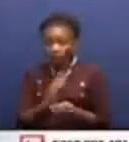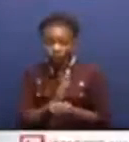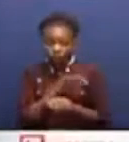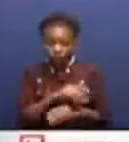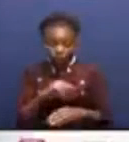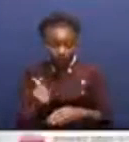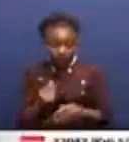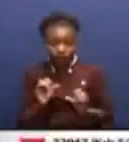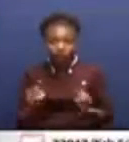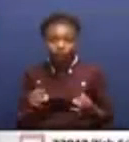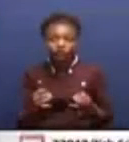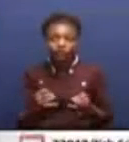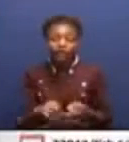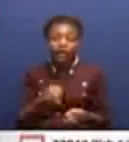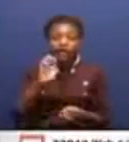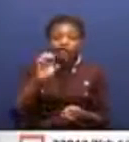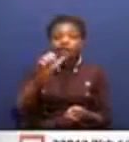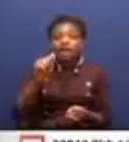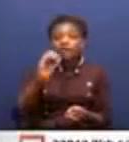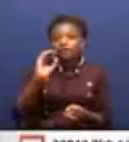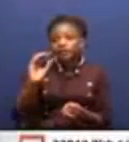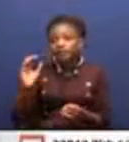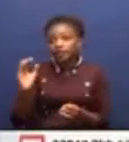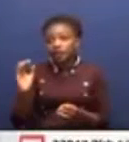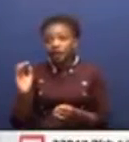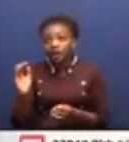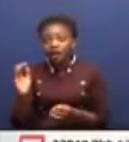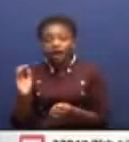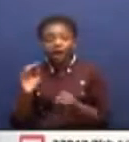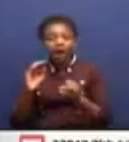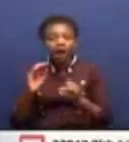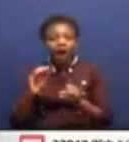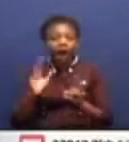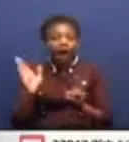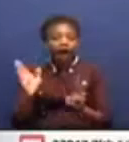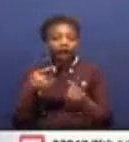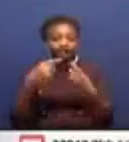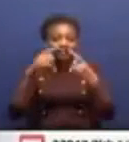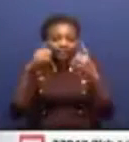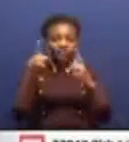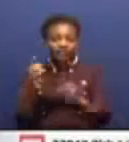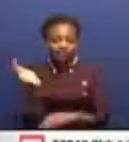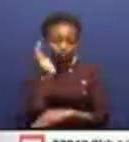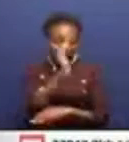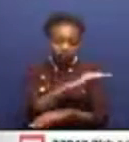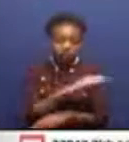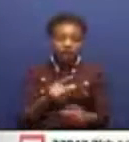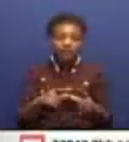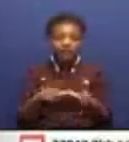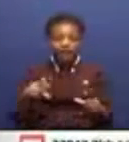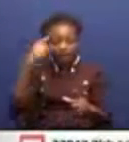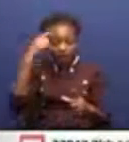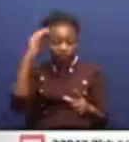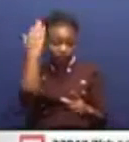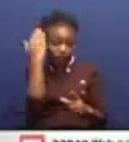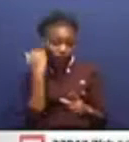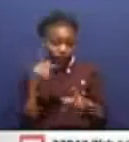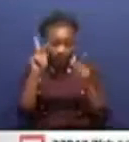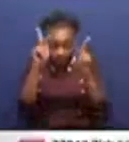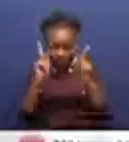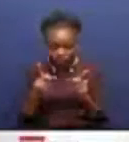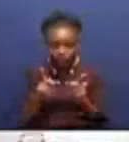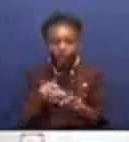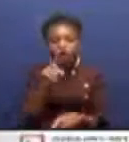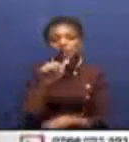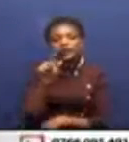maadili nchini EACC imefaulu kurudisha ardhi ikiwemo ardhi ya mahakama kule Kisumu. Daniel Ndebede